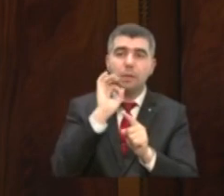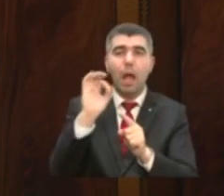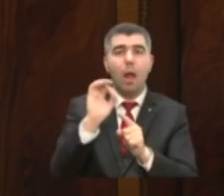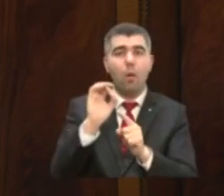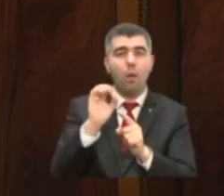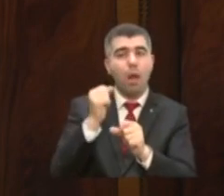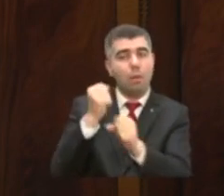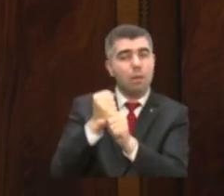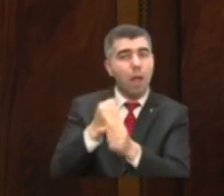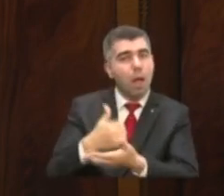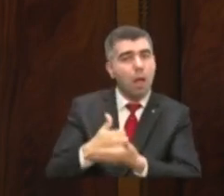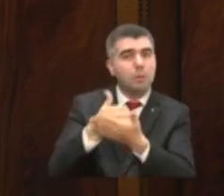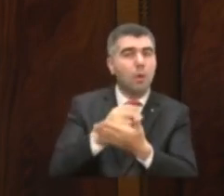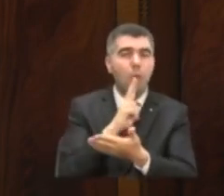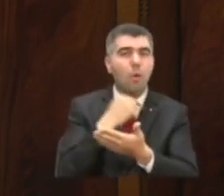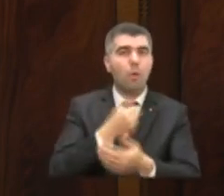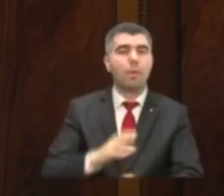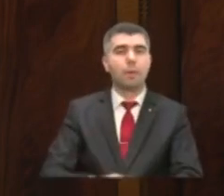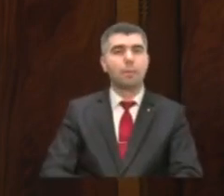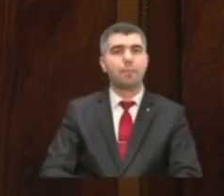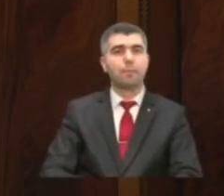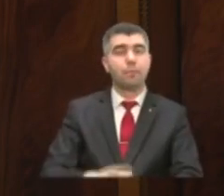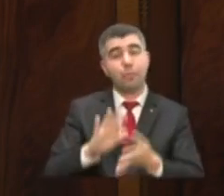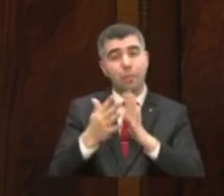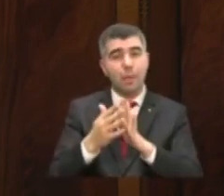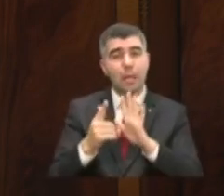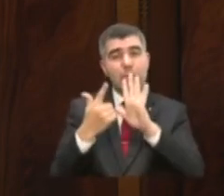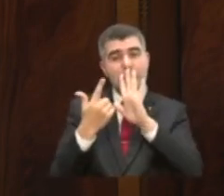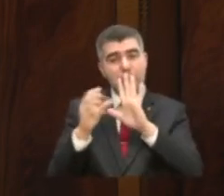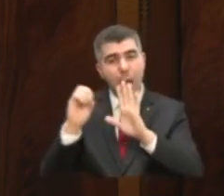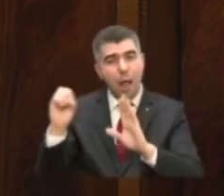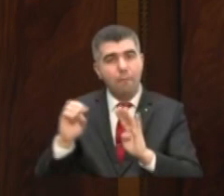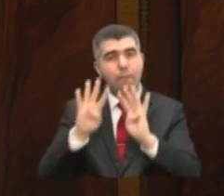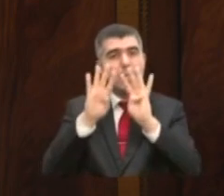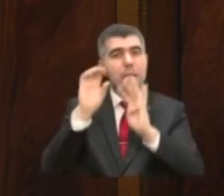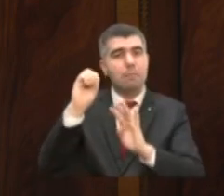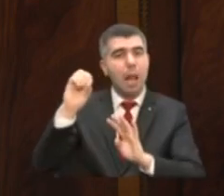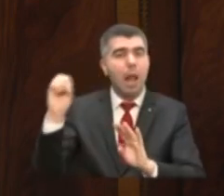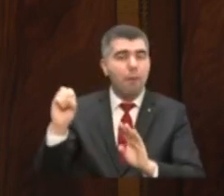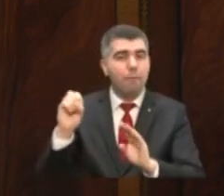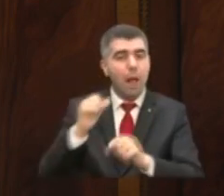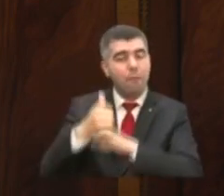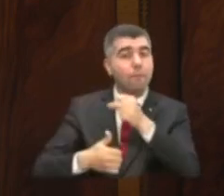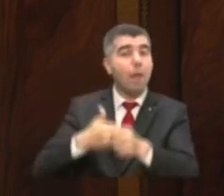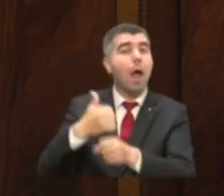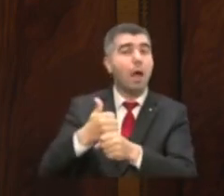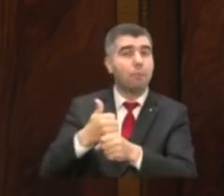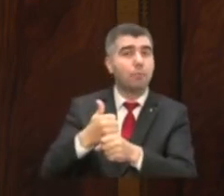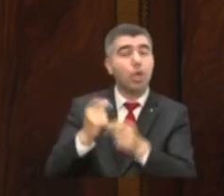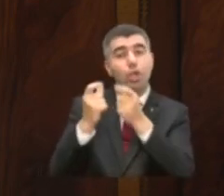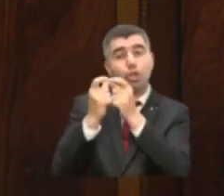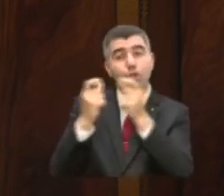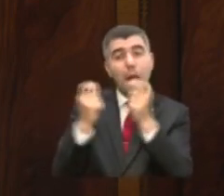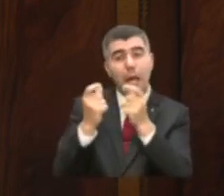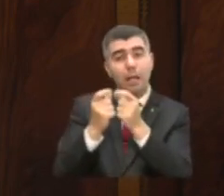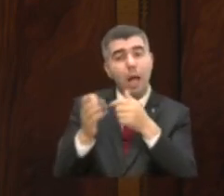لها في التطرف ديالي كجواب. يعني 8000 ما بين 7000 و8000 يعني ديال ثانويين اللي